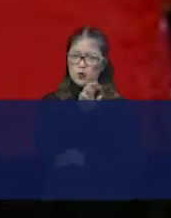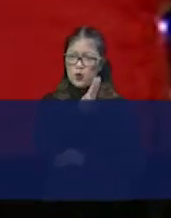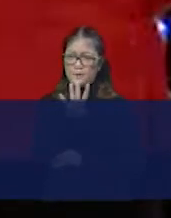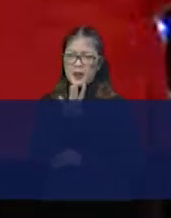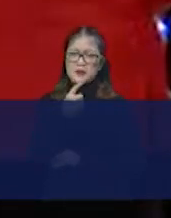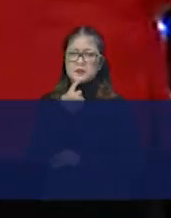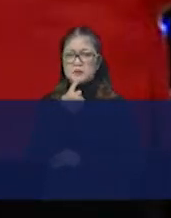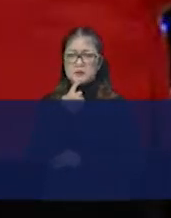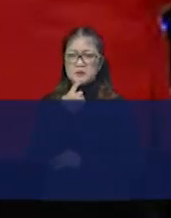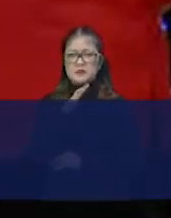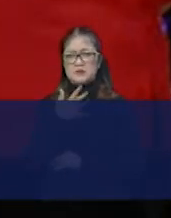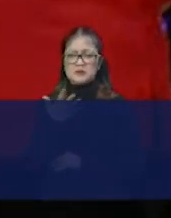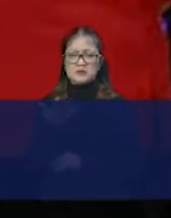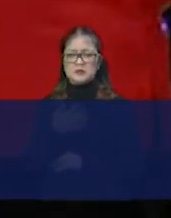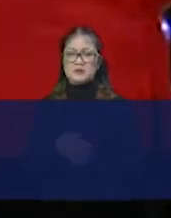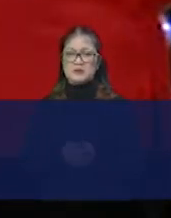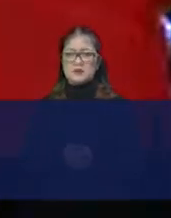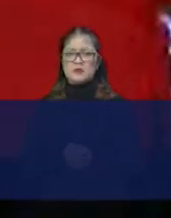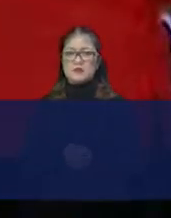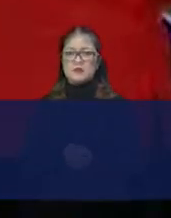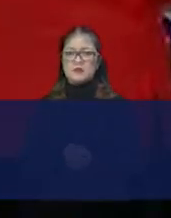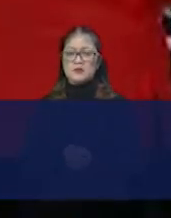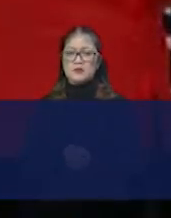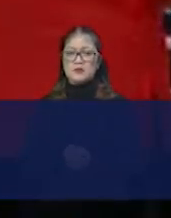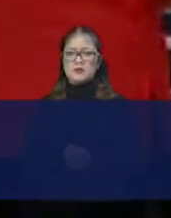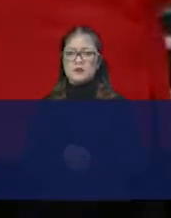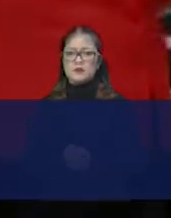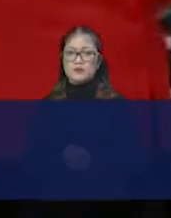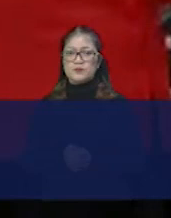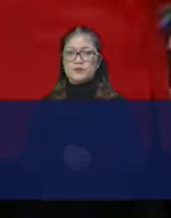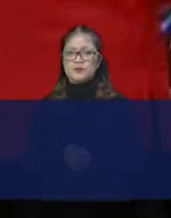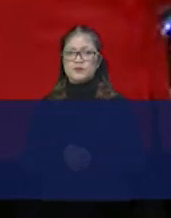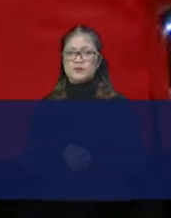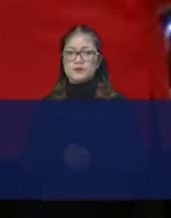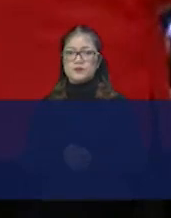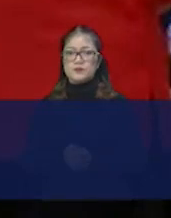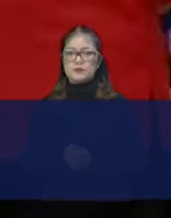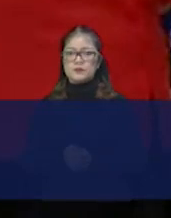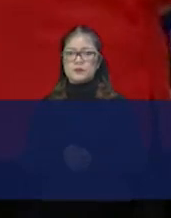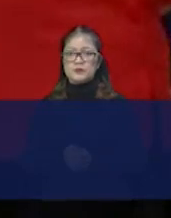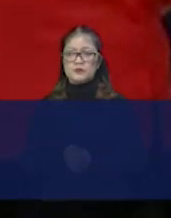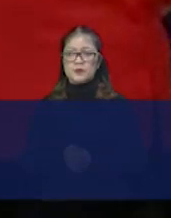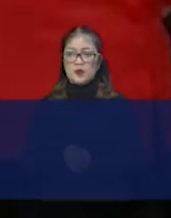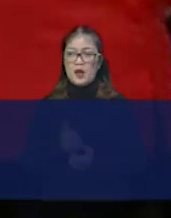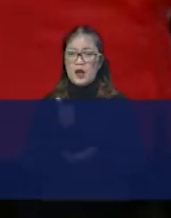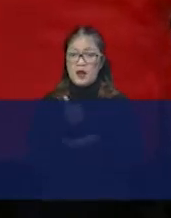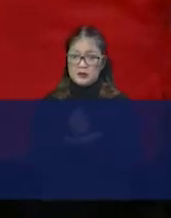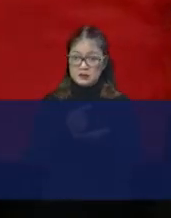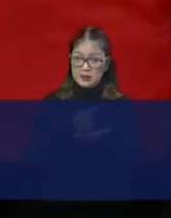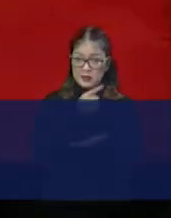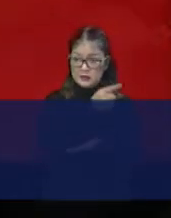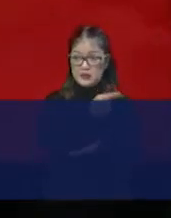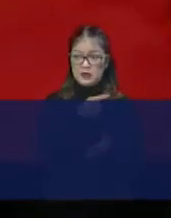seluruh anggota dari Sabang sampai Merauke, maka tadi kami saya sampaikan jatuhkan sanksi teguran